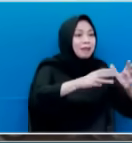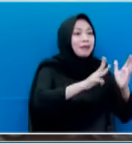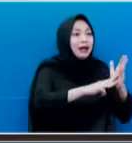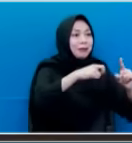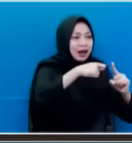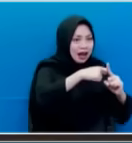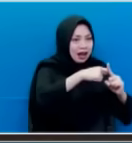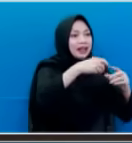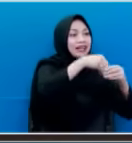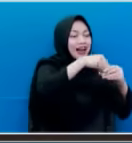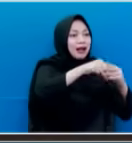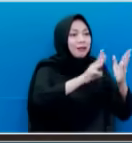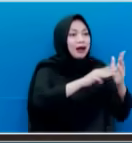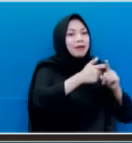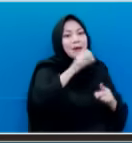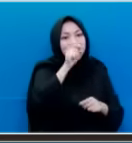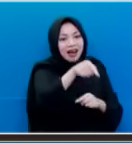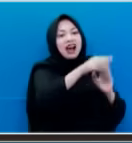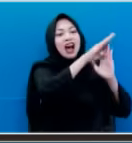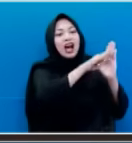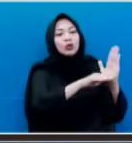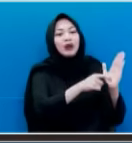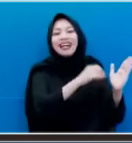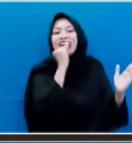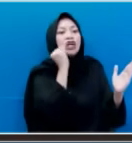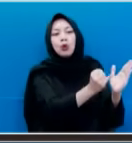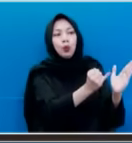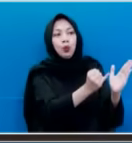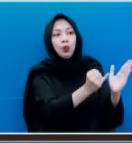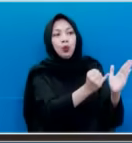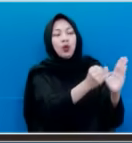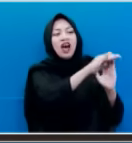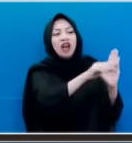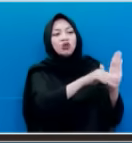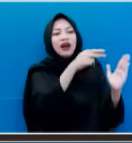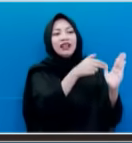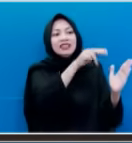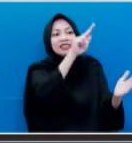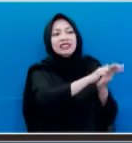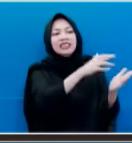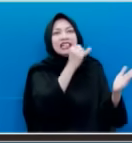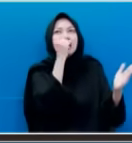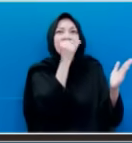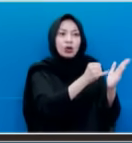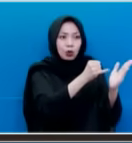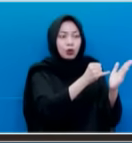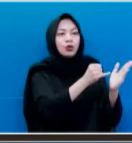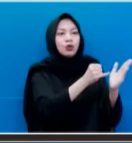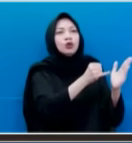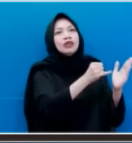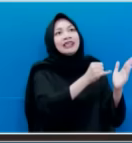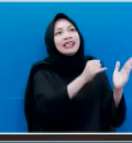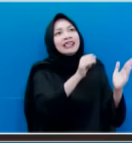menyatakan bahwa putusan itu keliru. Menyatakannya tidak dengan menyatakan keliru putusan 90, tapi